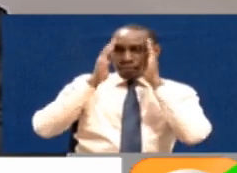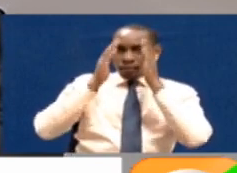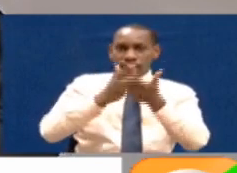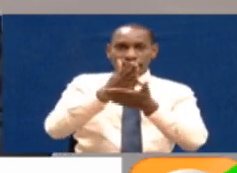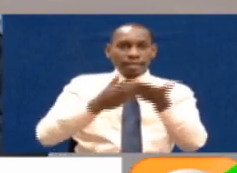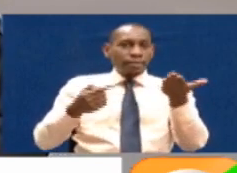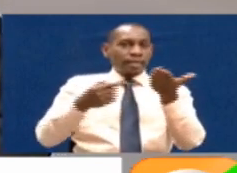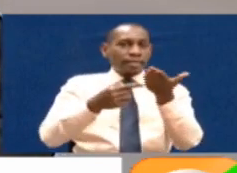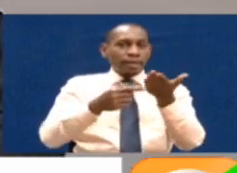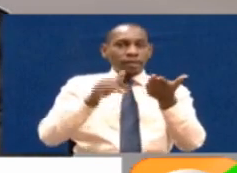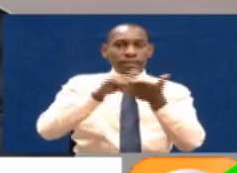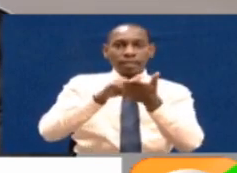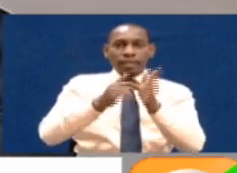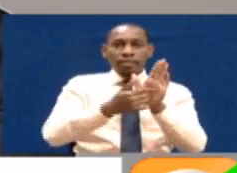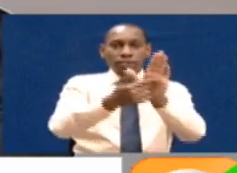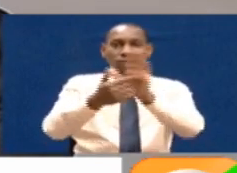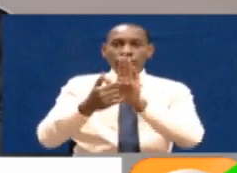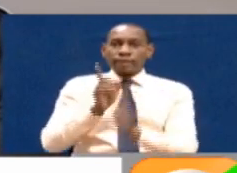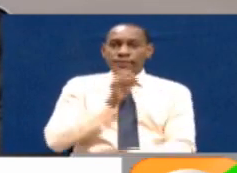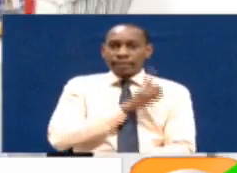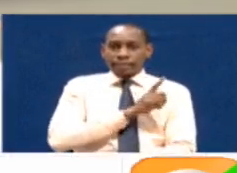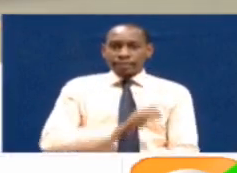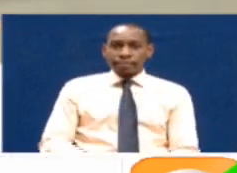baadhi ya teknolojia zilizoonyeshwa.